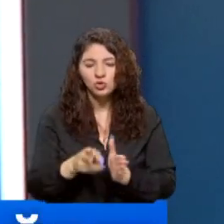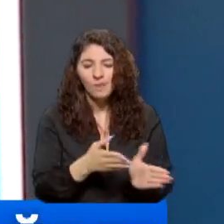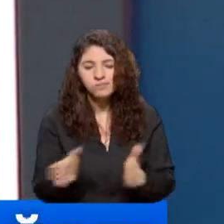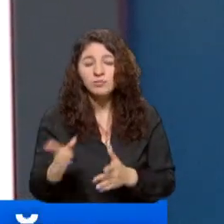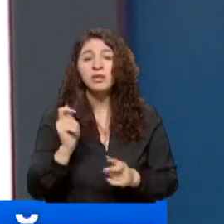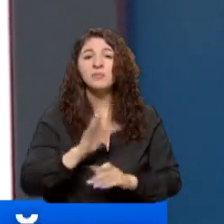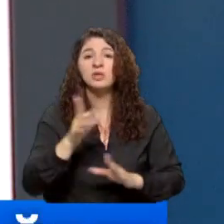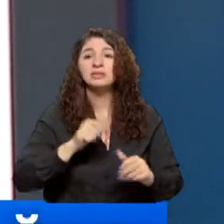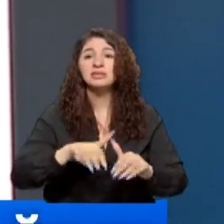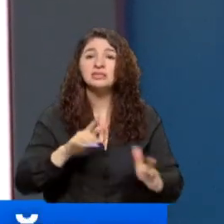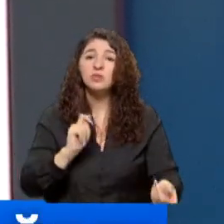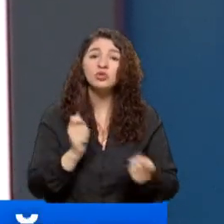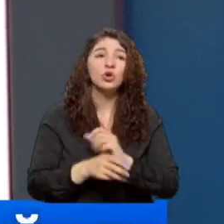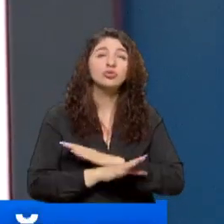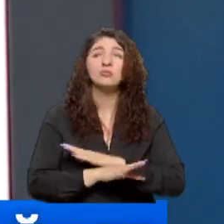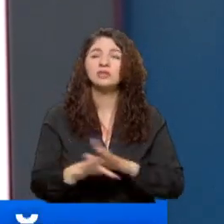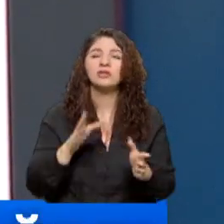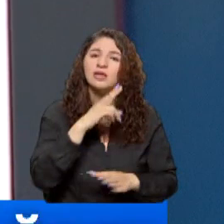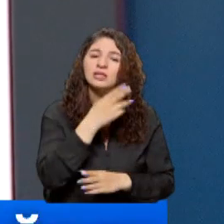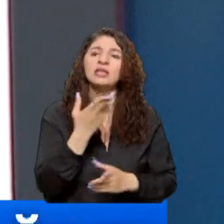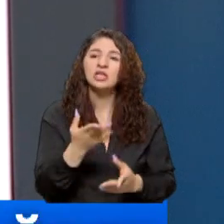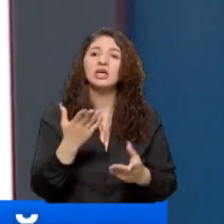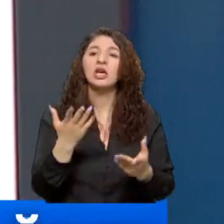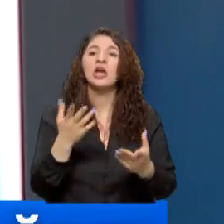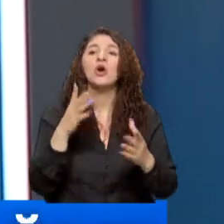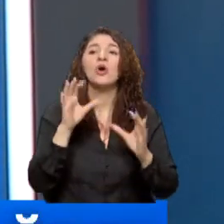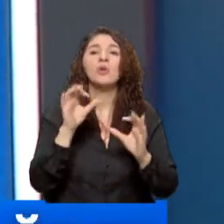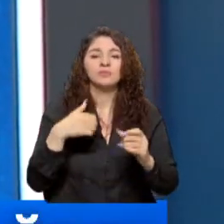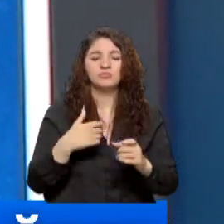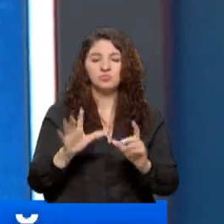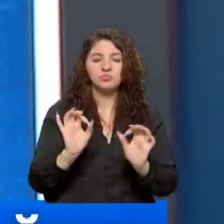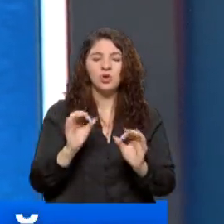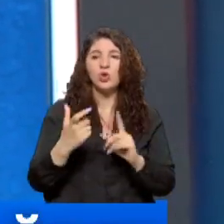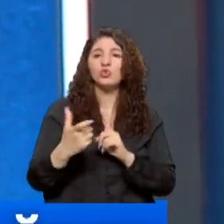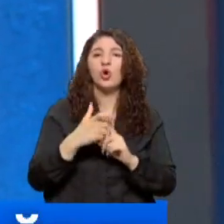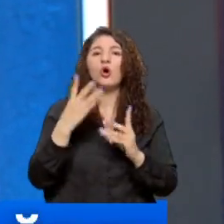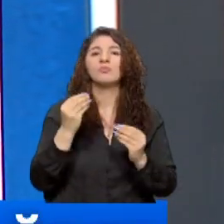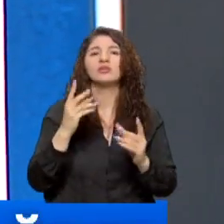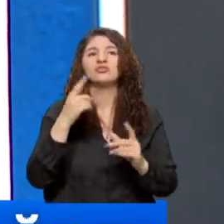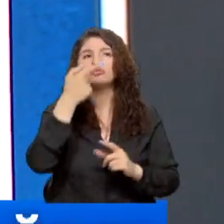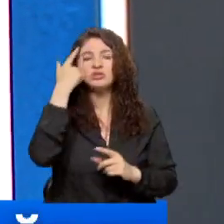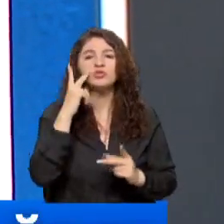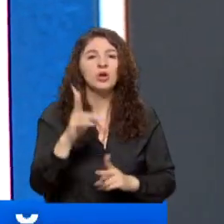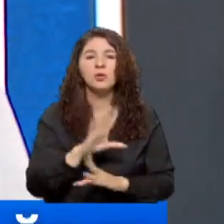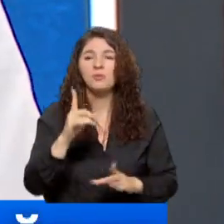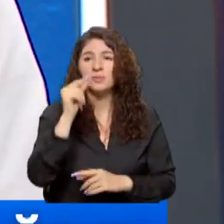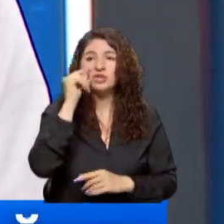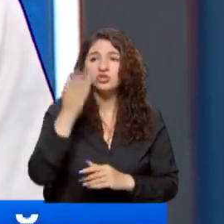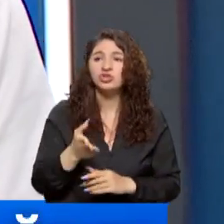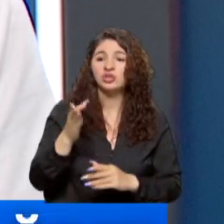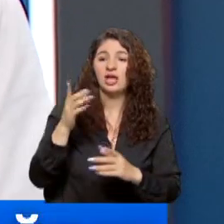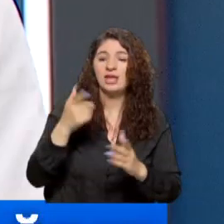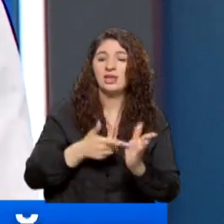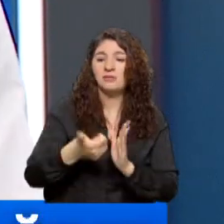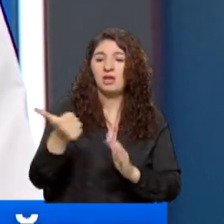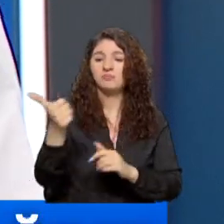çıkaramayacağı bir sisteme döndürme dediğimiz sürece ne yazık ki muhakkak muvaffak olma şansını Ben göremiyorum şahsen bir kişi tarım